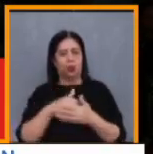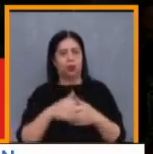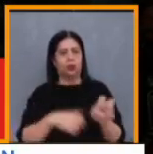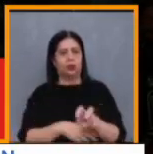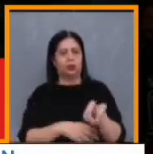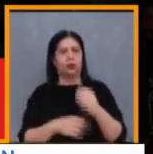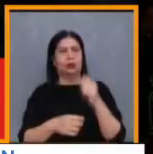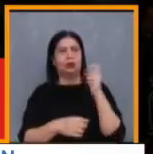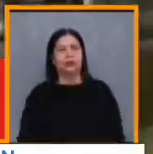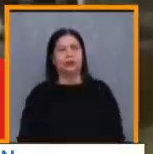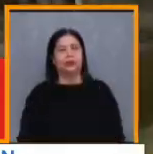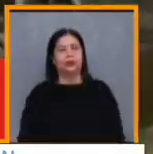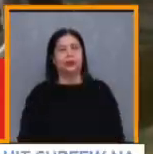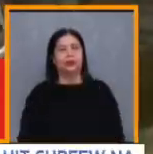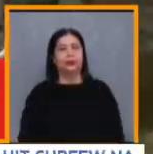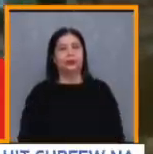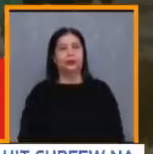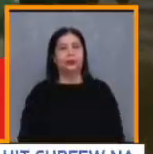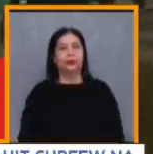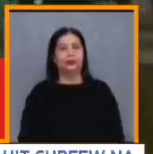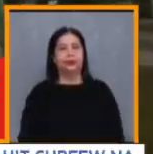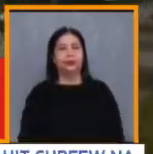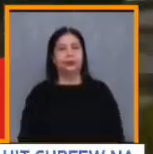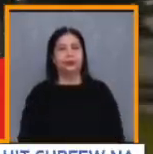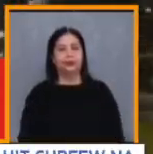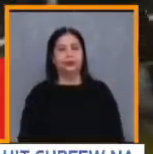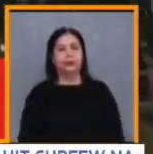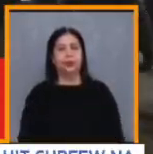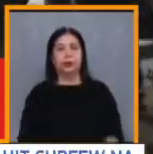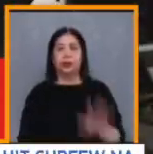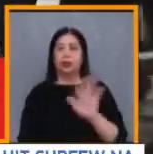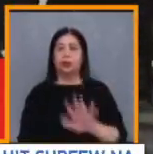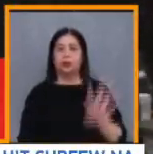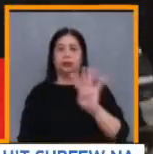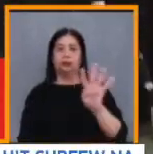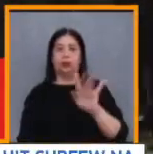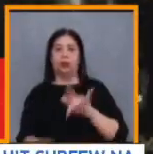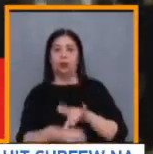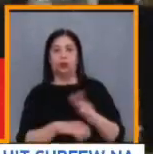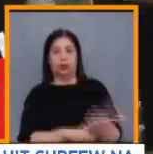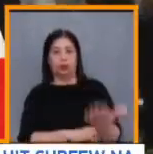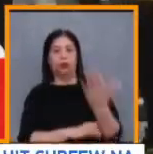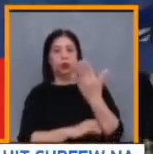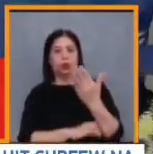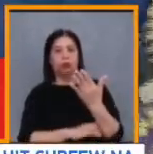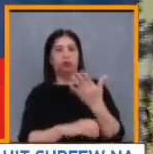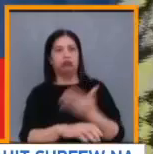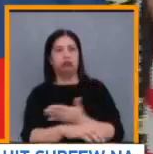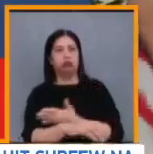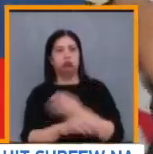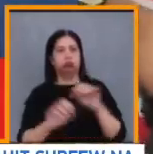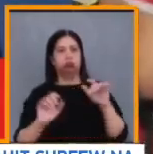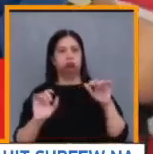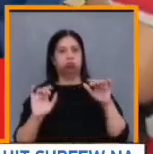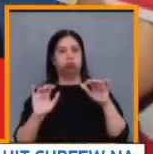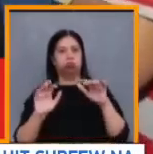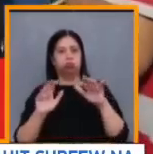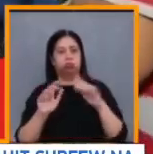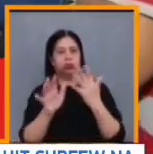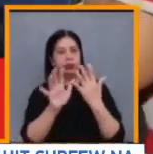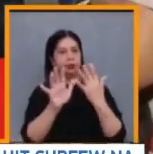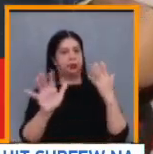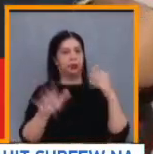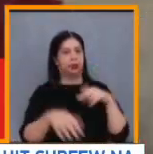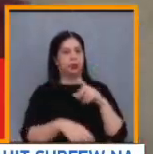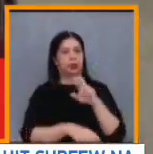at transport sector. Bandang alas 4 ng madaling araw, unti-unti nang dumami ang mga pasahero na kapila rito sa LRT1